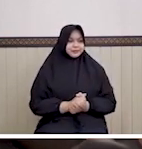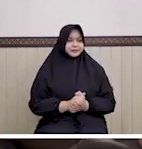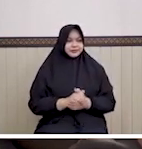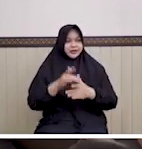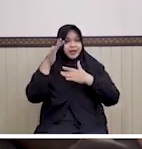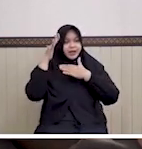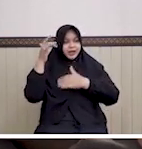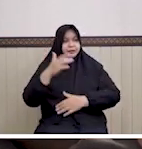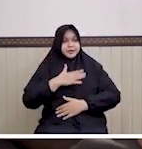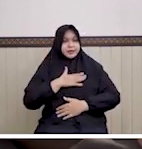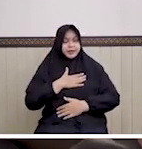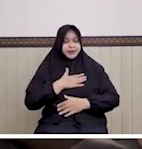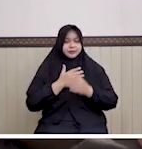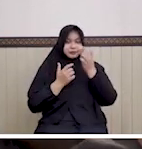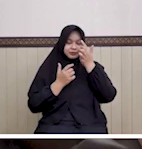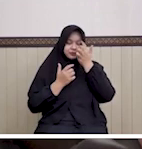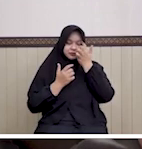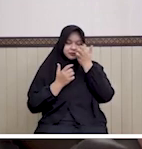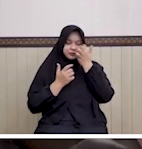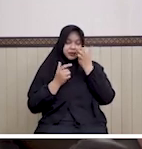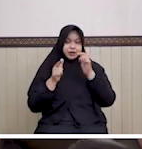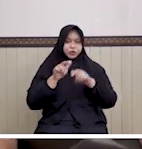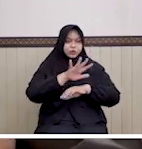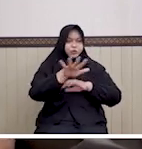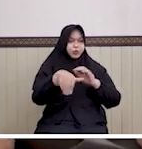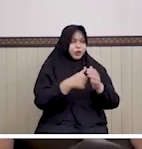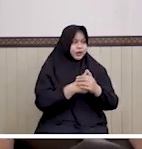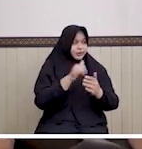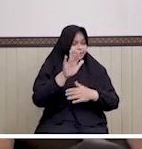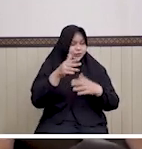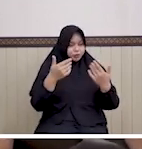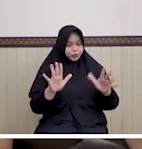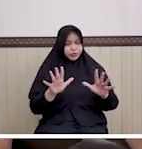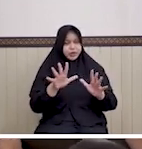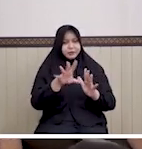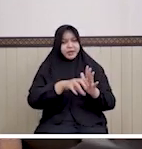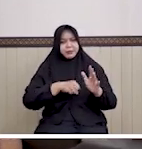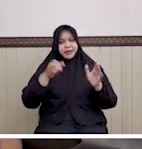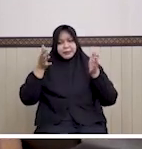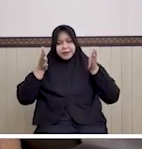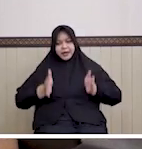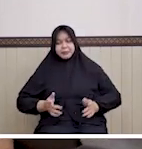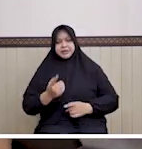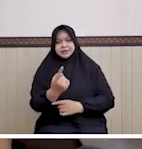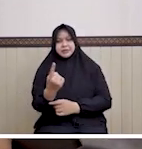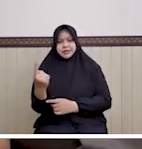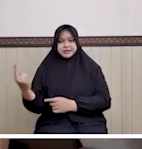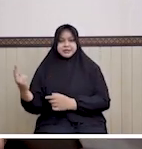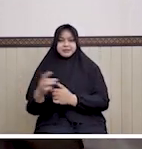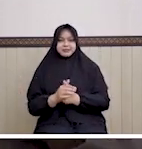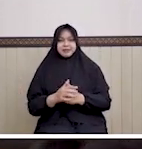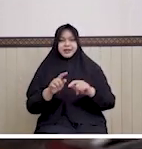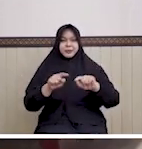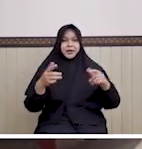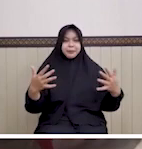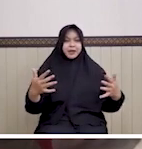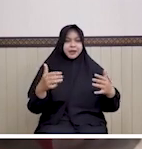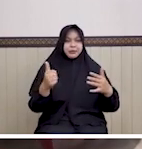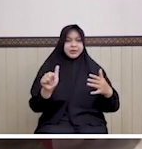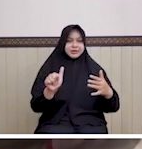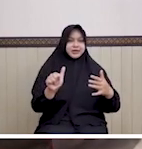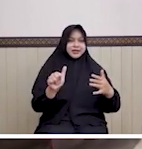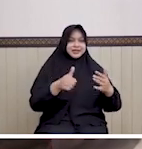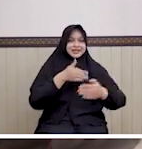harapan saya itu semuanya nanti sudah mengambil peran yang masing-masing tapi apakah